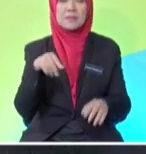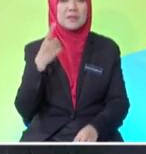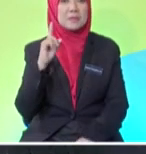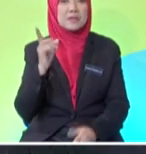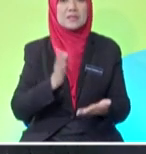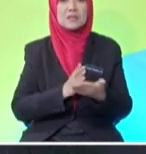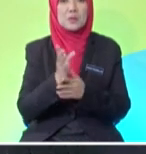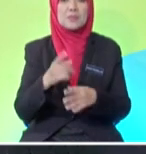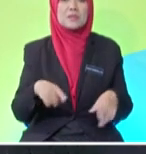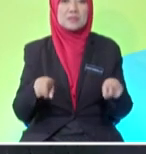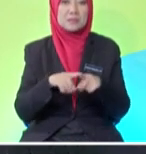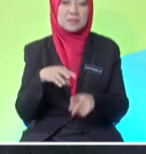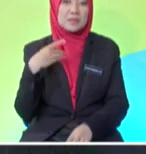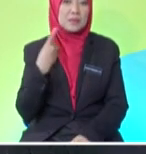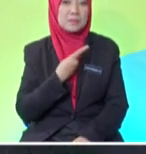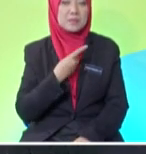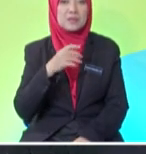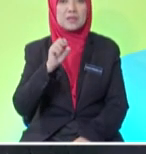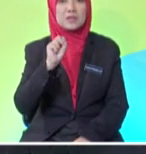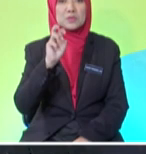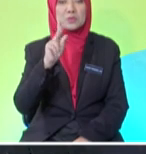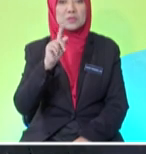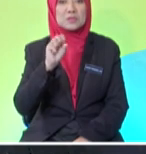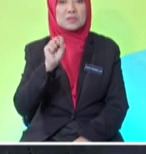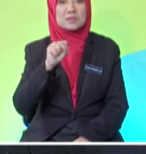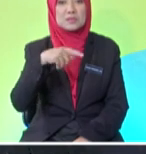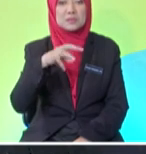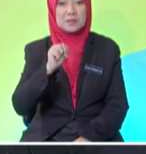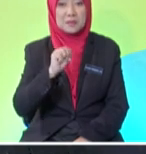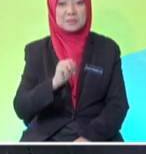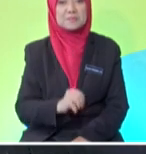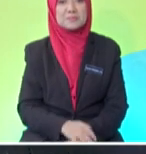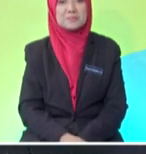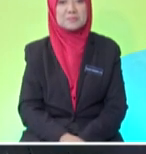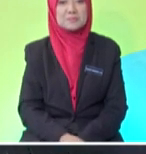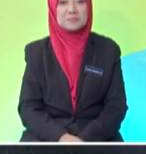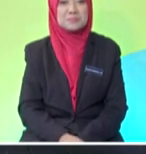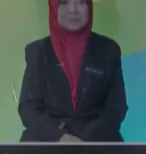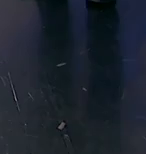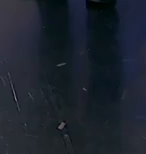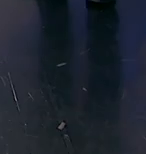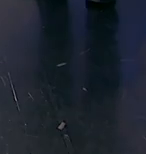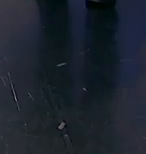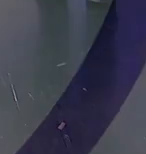bersama dengan kami pastinya dalam sukses svm 2022 baik